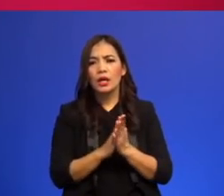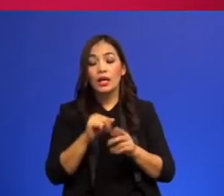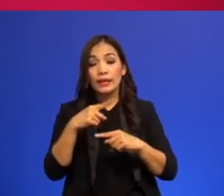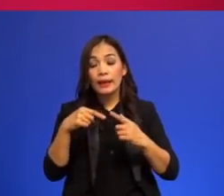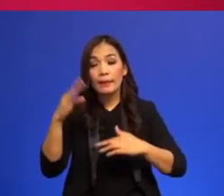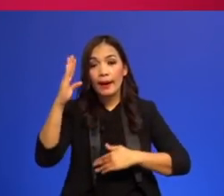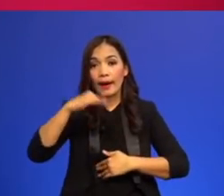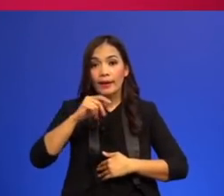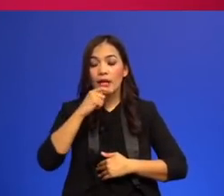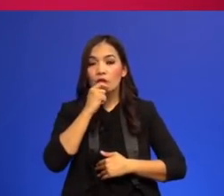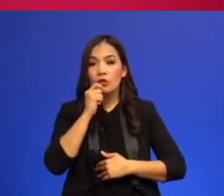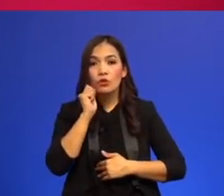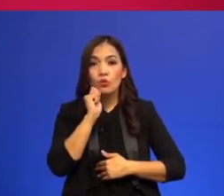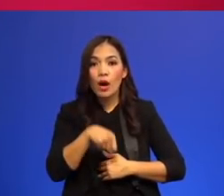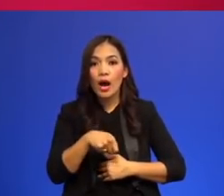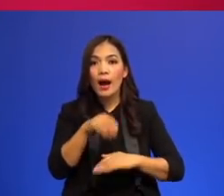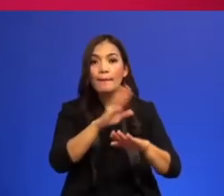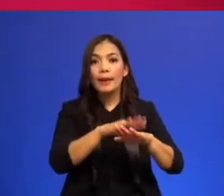kita itu kita manggil suster.